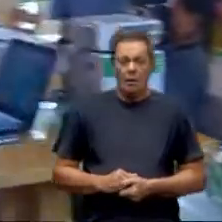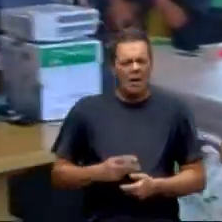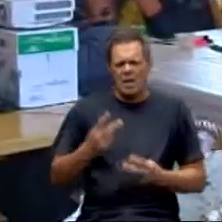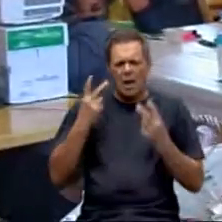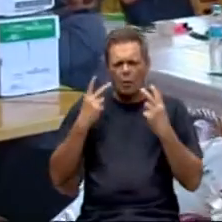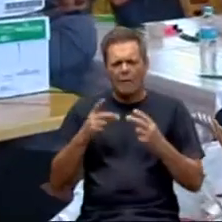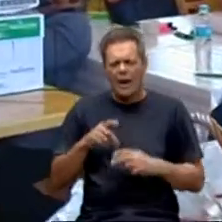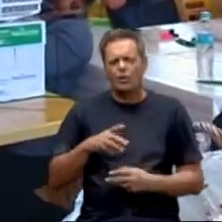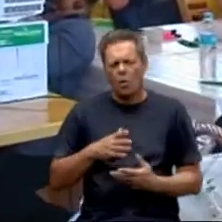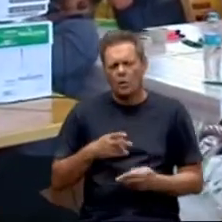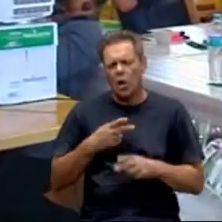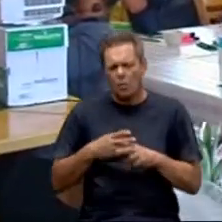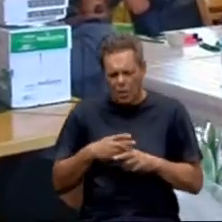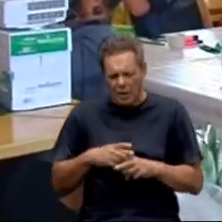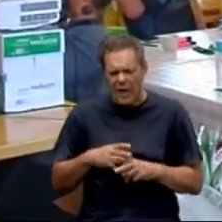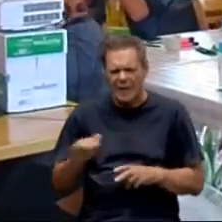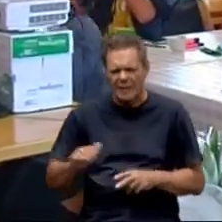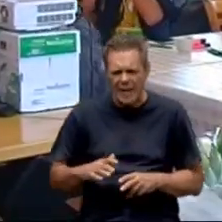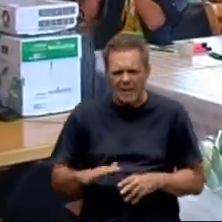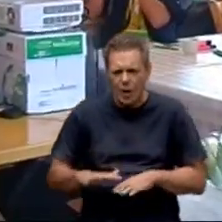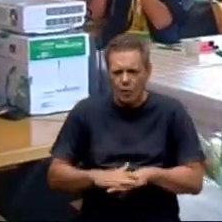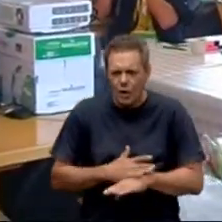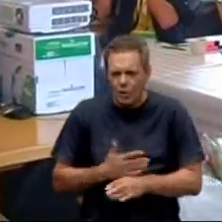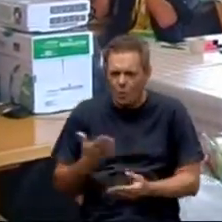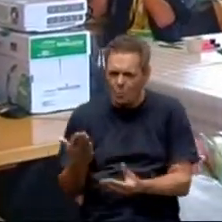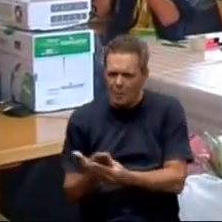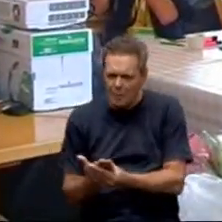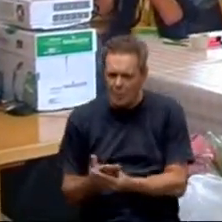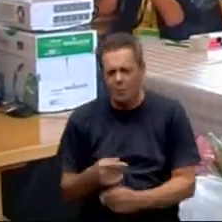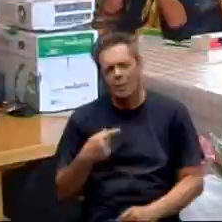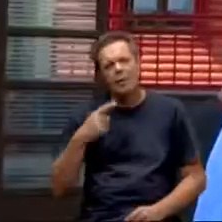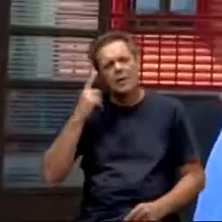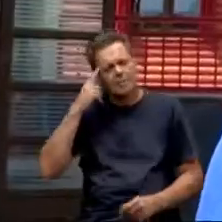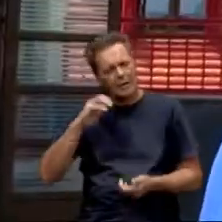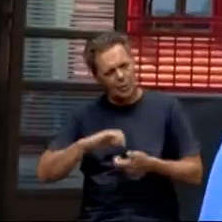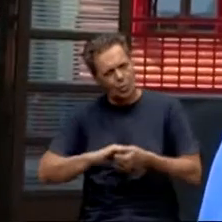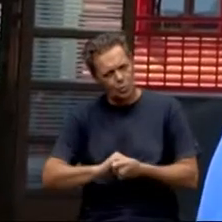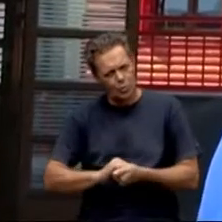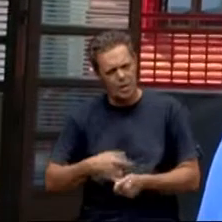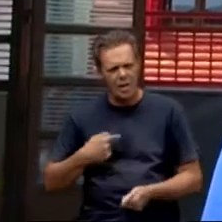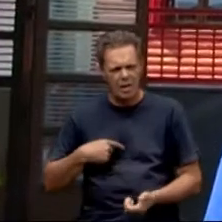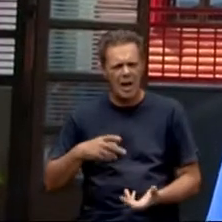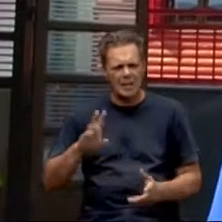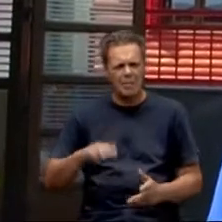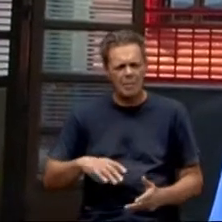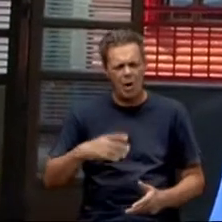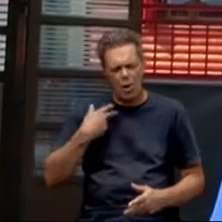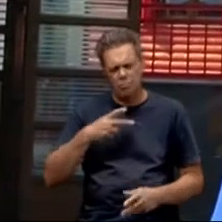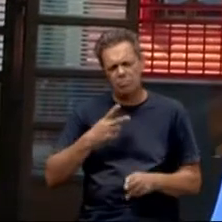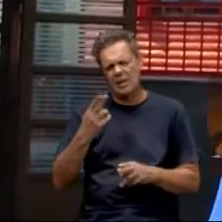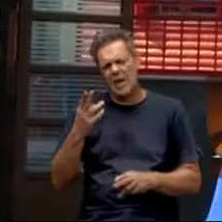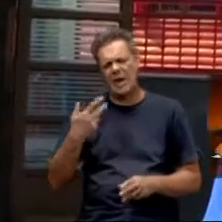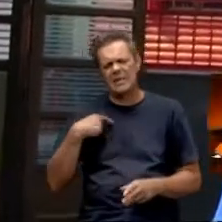oboljela djeca sačuvaju osjećaj pripadanja svojoj društvenoj sredini, smatraju u udruzi. Imao sam tumor sa 17 godina, to je